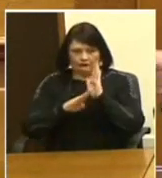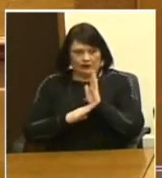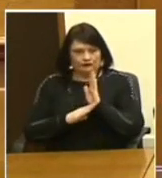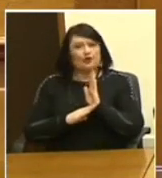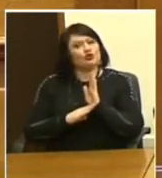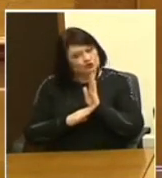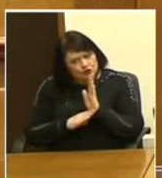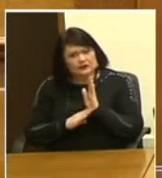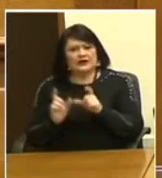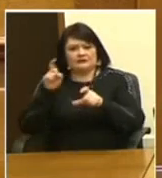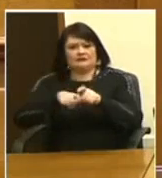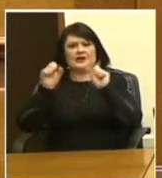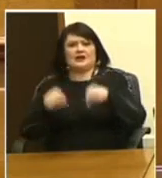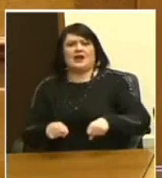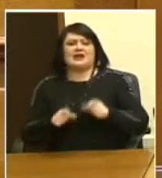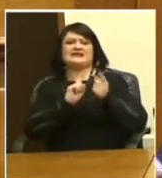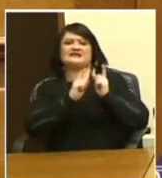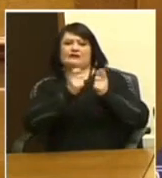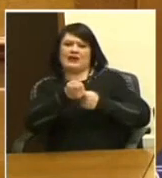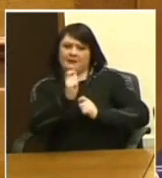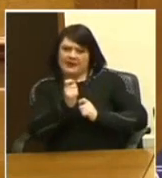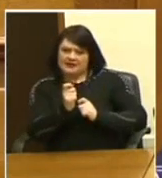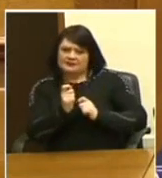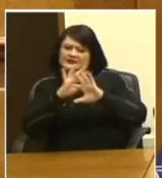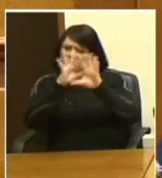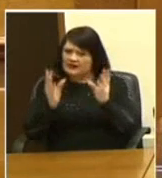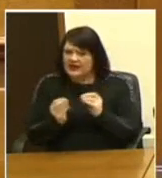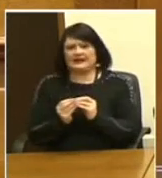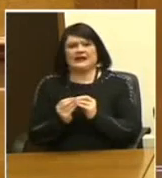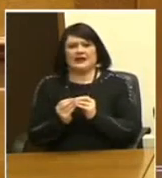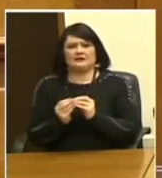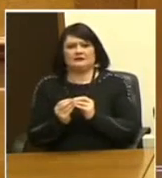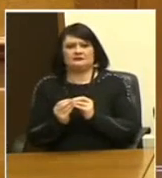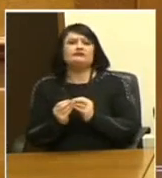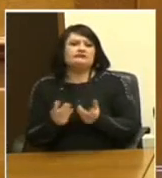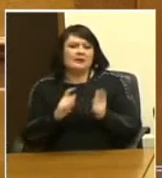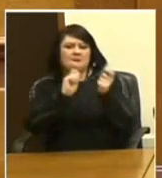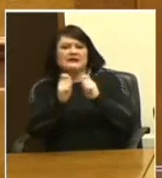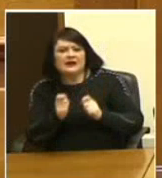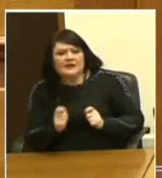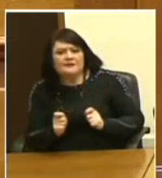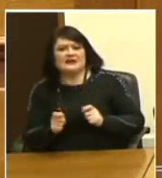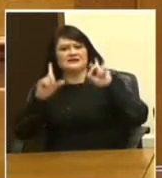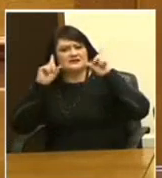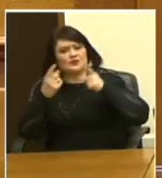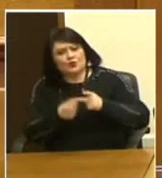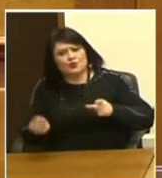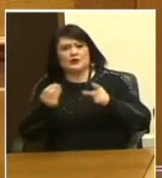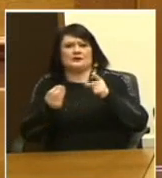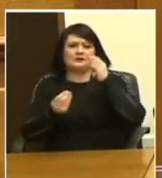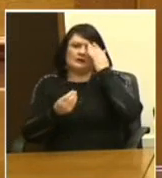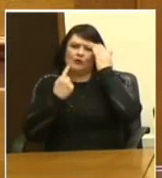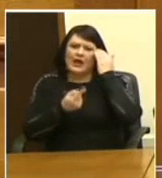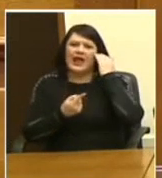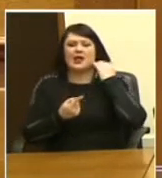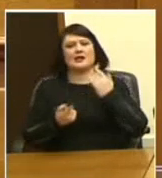και από τη Συμφωνία των Πρεσπών εμπροκειμένου, αλλά συνολικότερα από τους όρους μεταρρυθμίσεων και εκδημοκρατισμού που προβλέπει το λεγόμενο